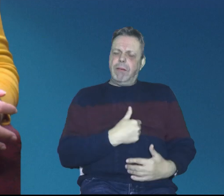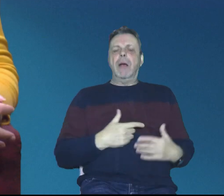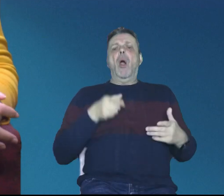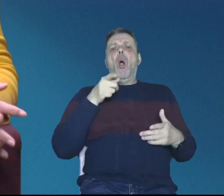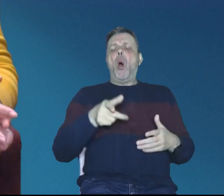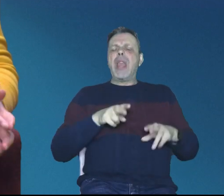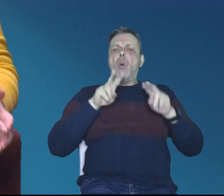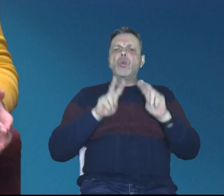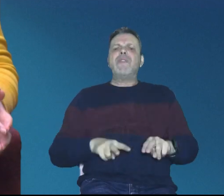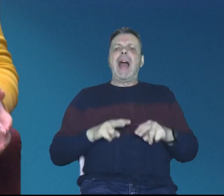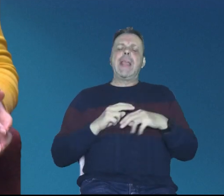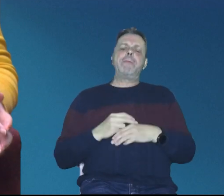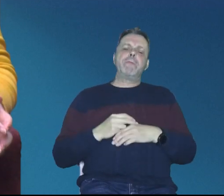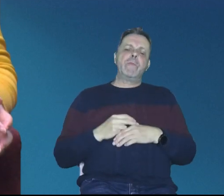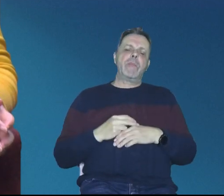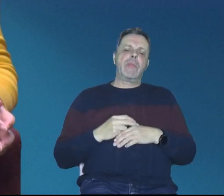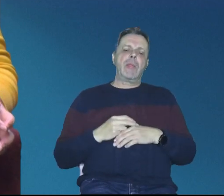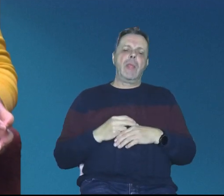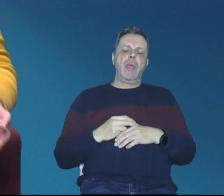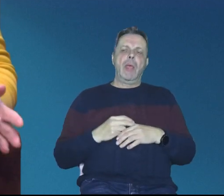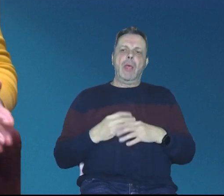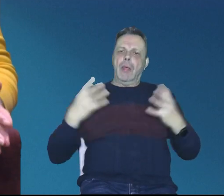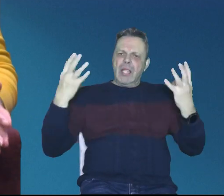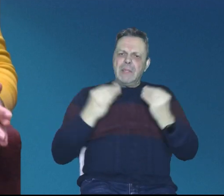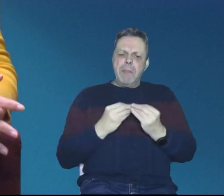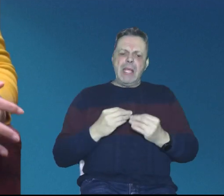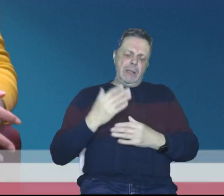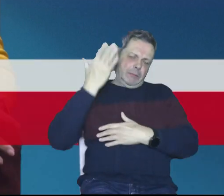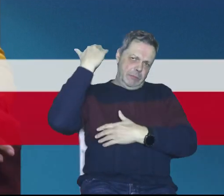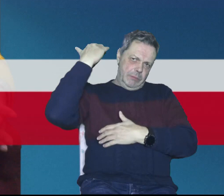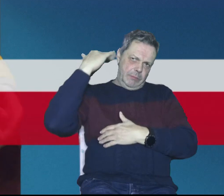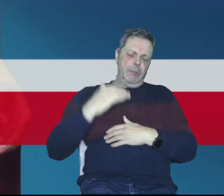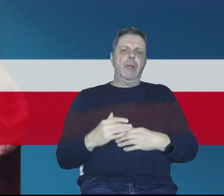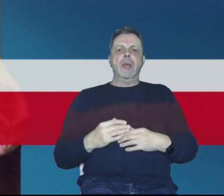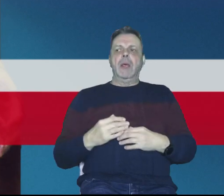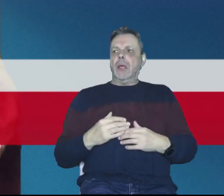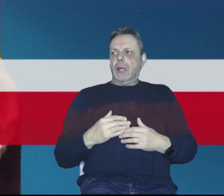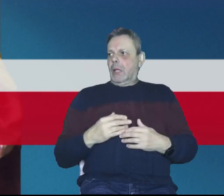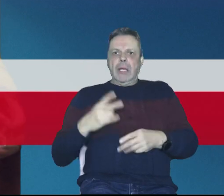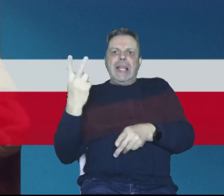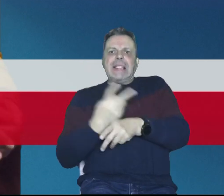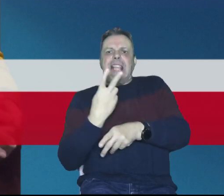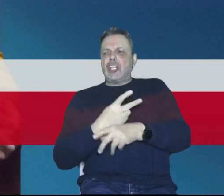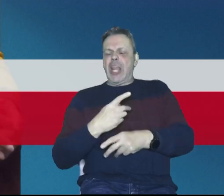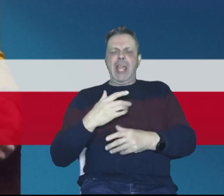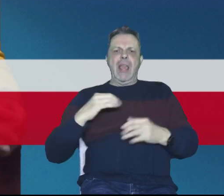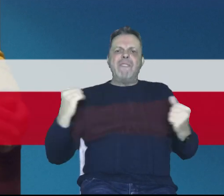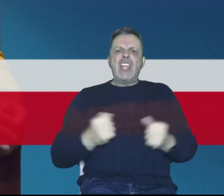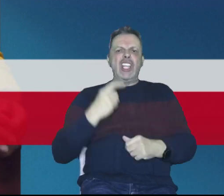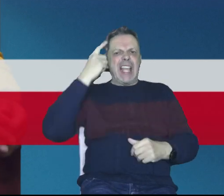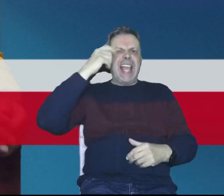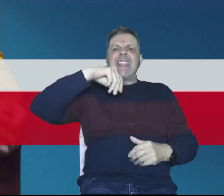srcem i on je na neki način u stvari zbir svih mojih prethodno stečenih